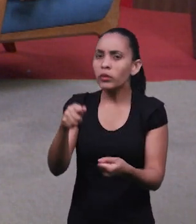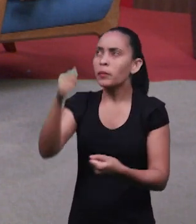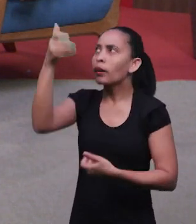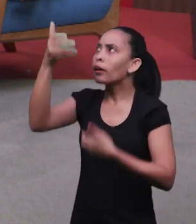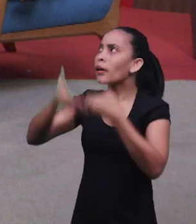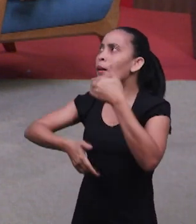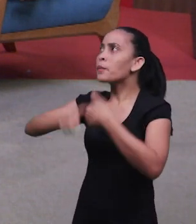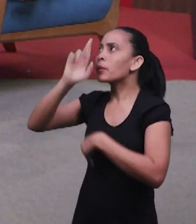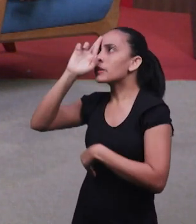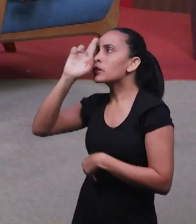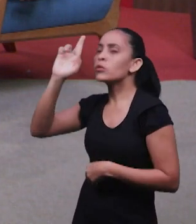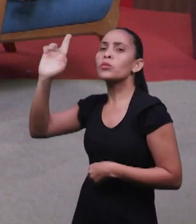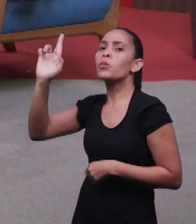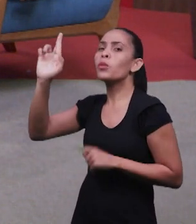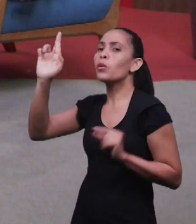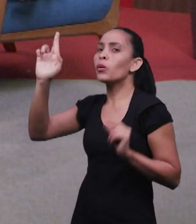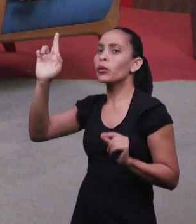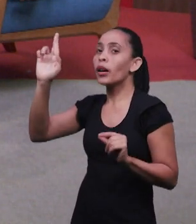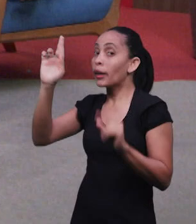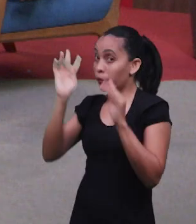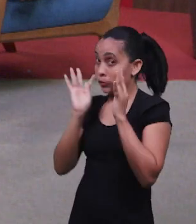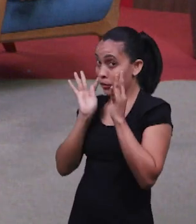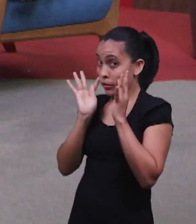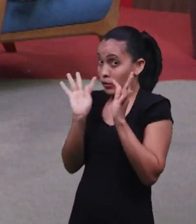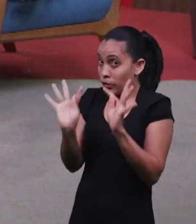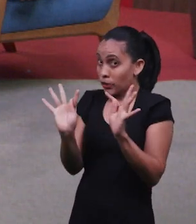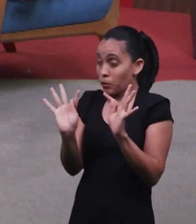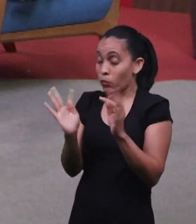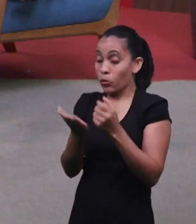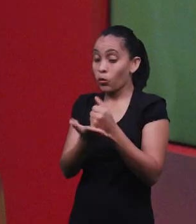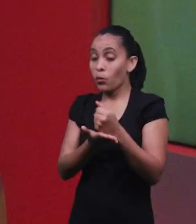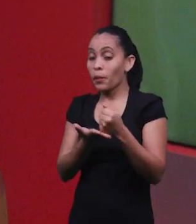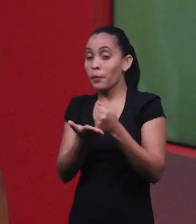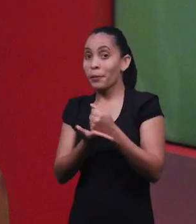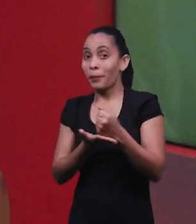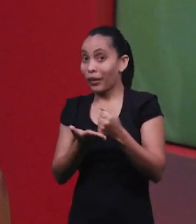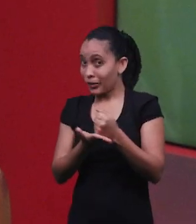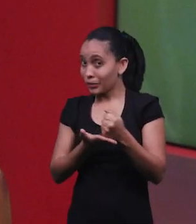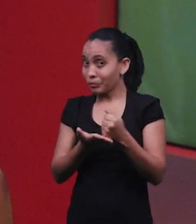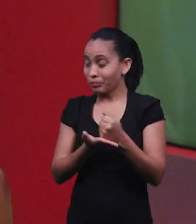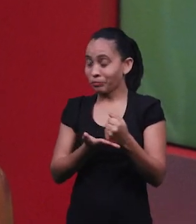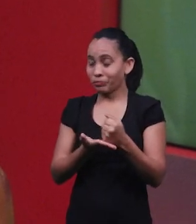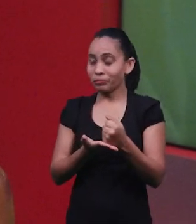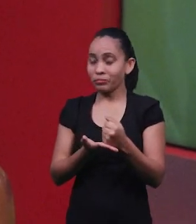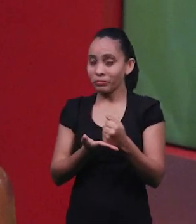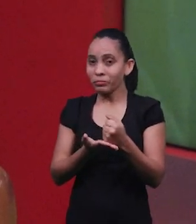le Seigneur, ce n'est pas un témoignage basé